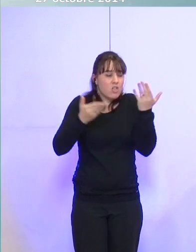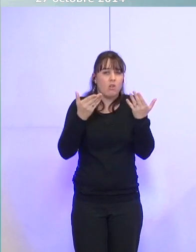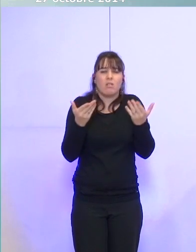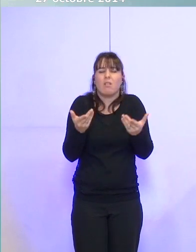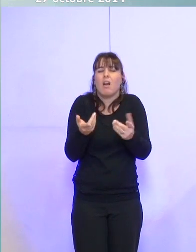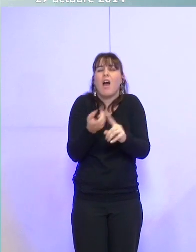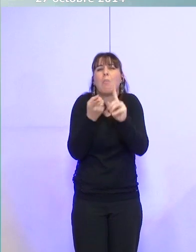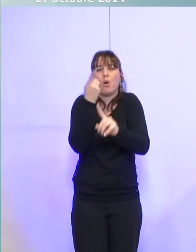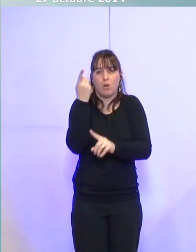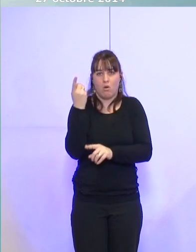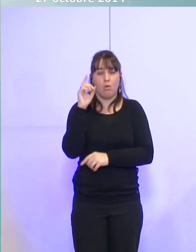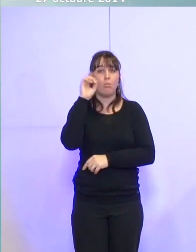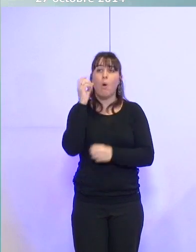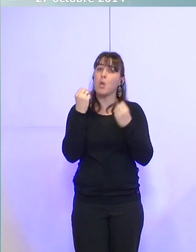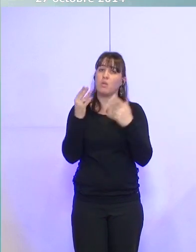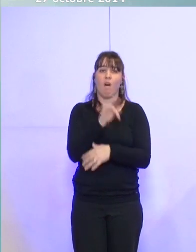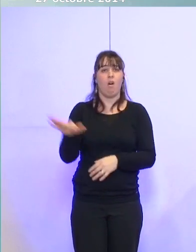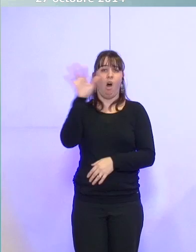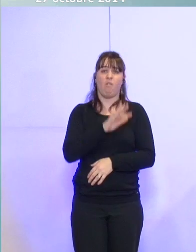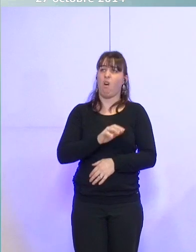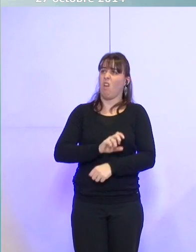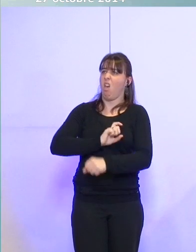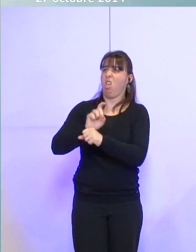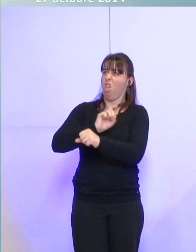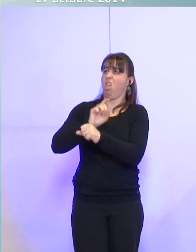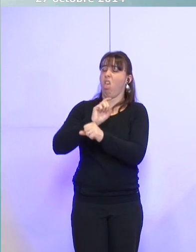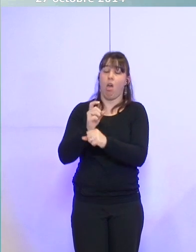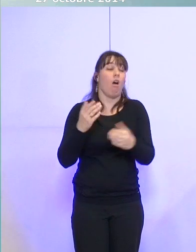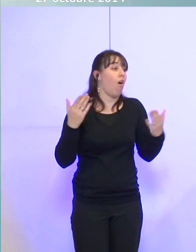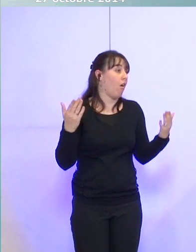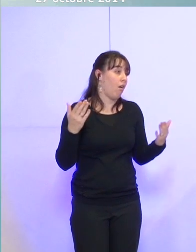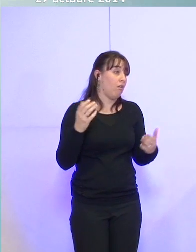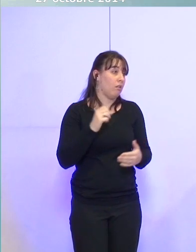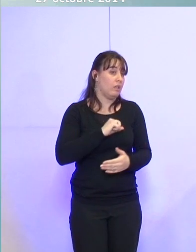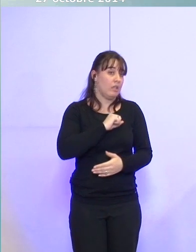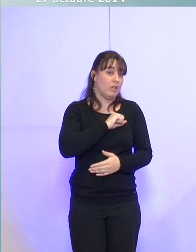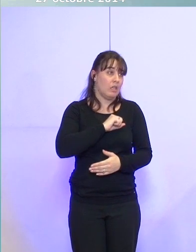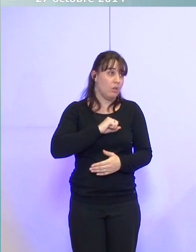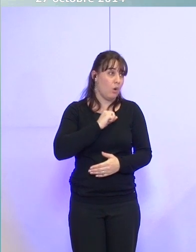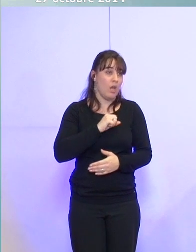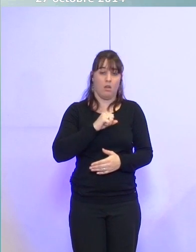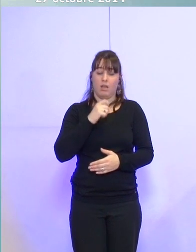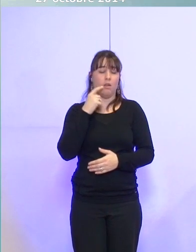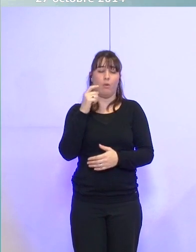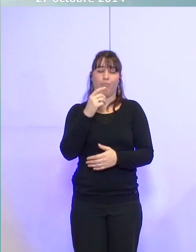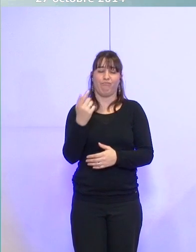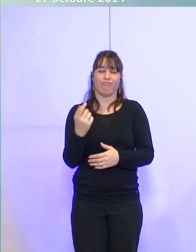on reproche souvent à notre société d'isoler les gens, les uns des autres,